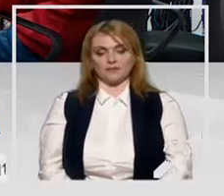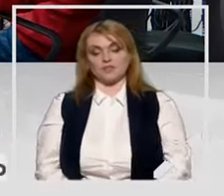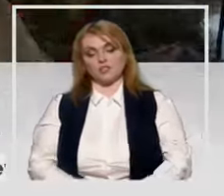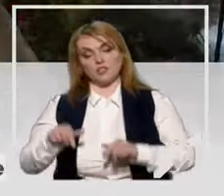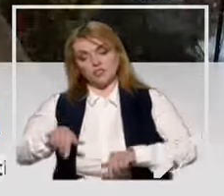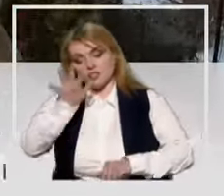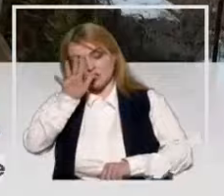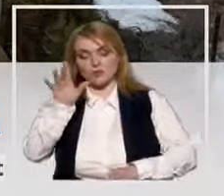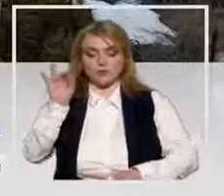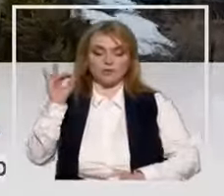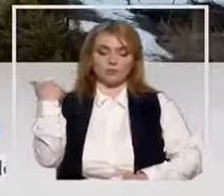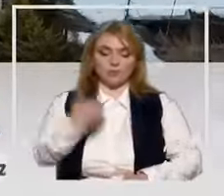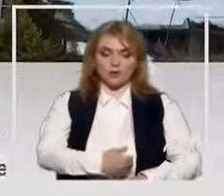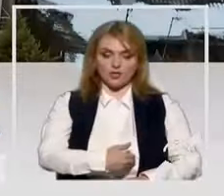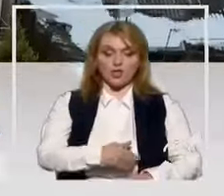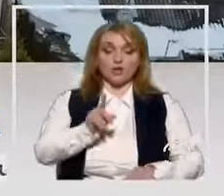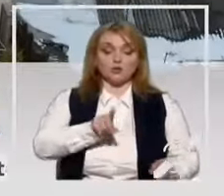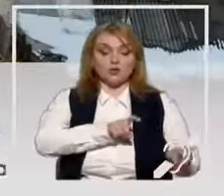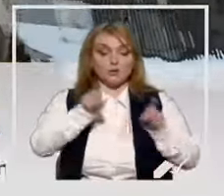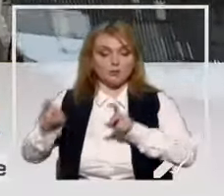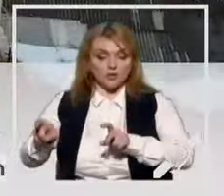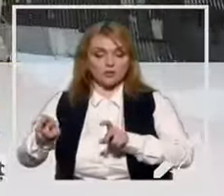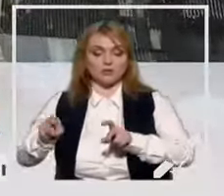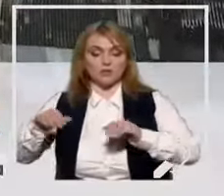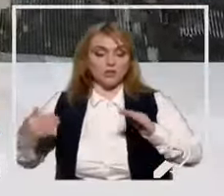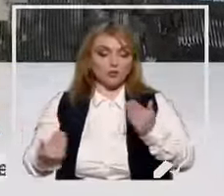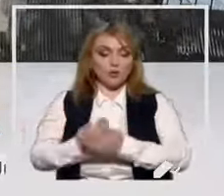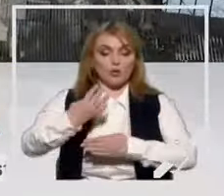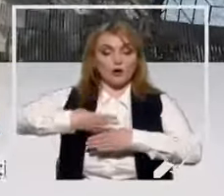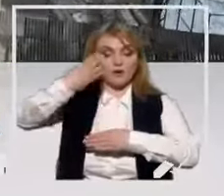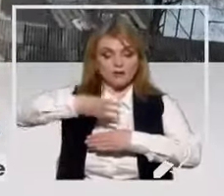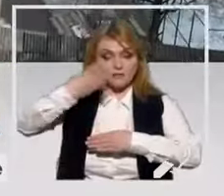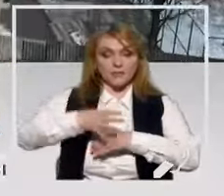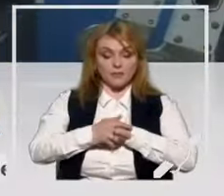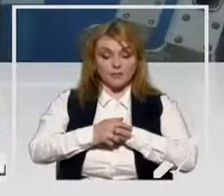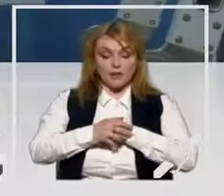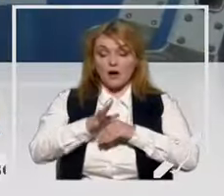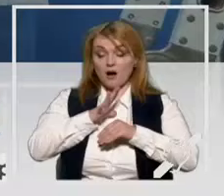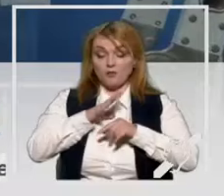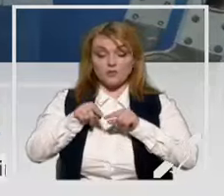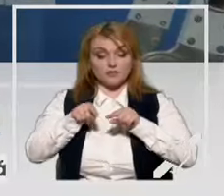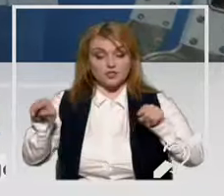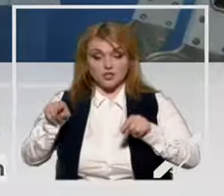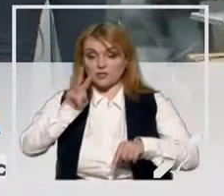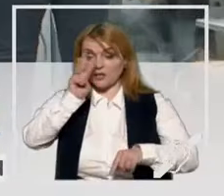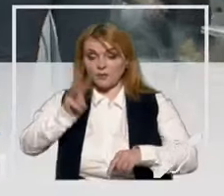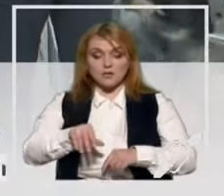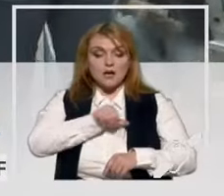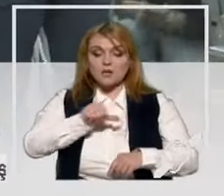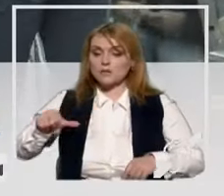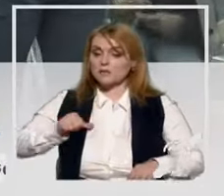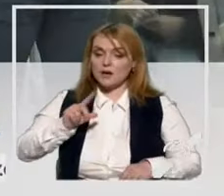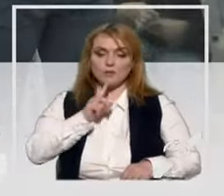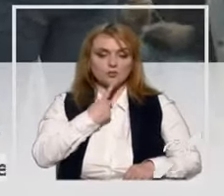la București. Mutarea în noul sediu s-a făcut în doar 3 luni. Cel mai dificil a fost pentru echipa de ingineri și tehnicieni să mute regia într-un